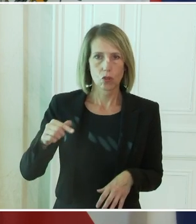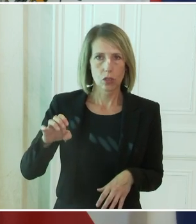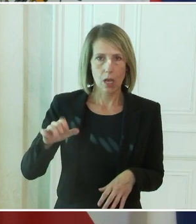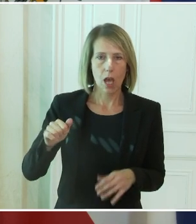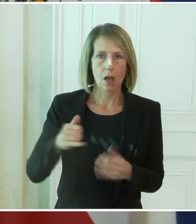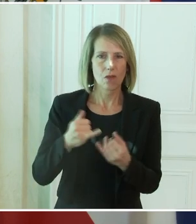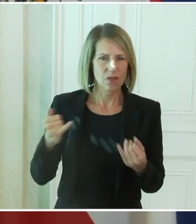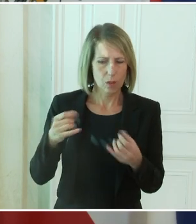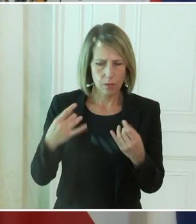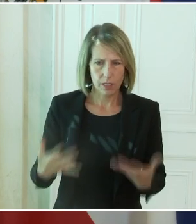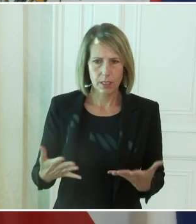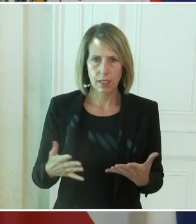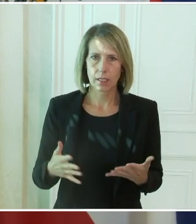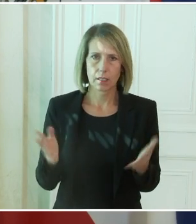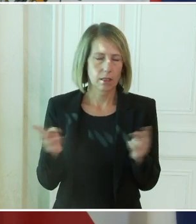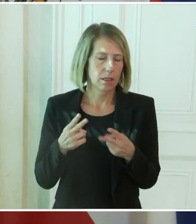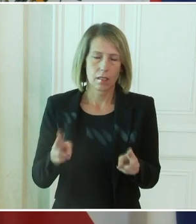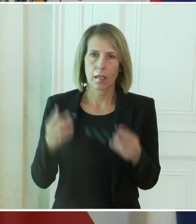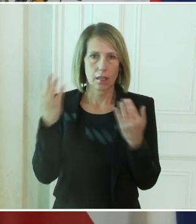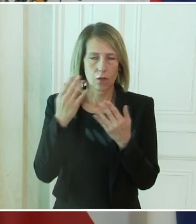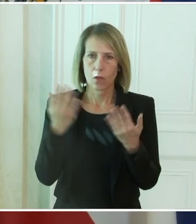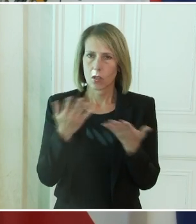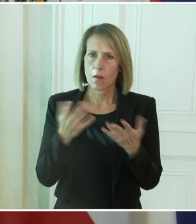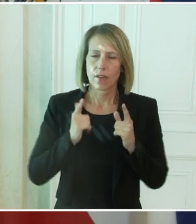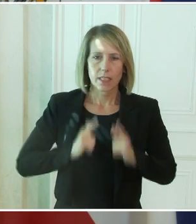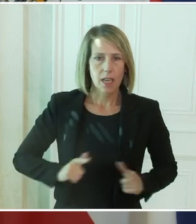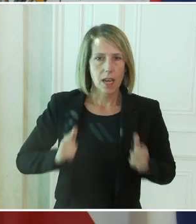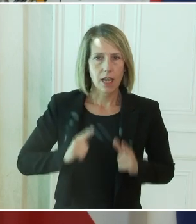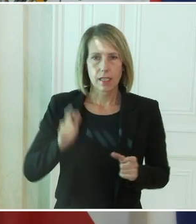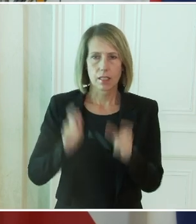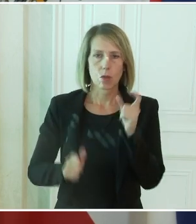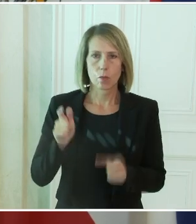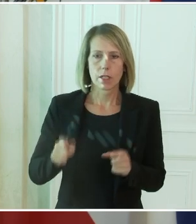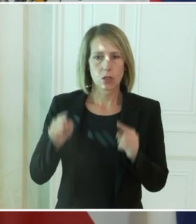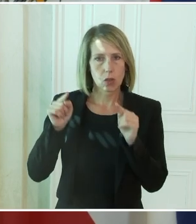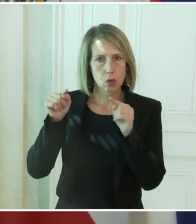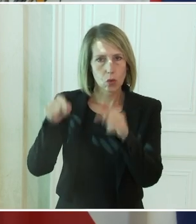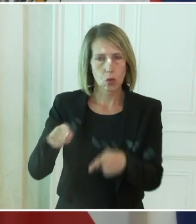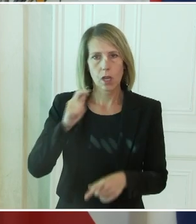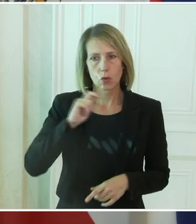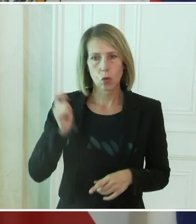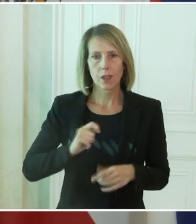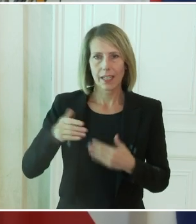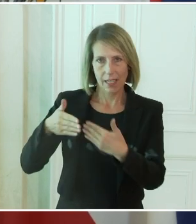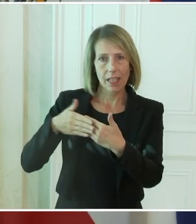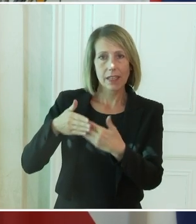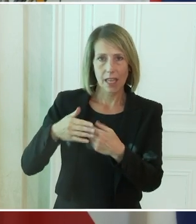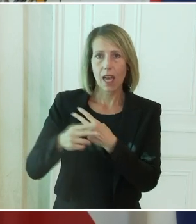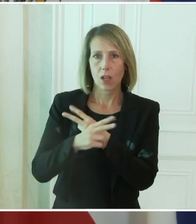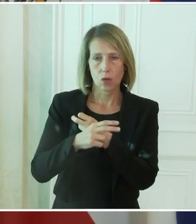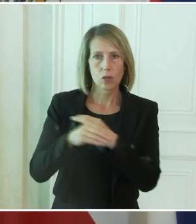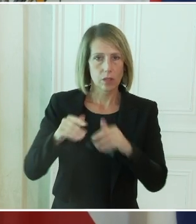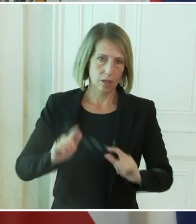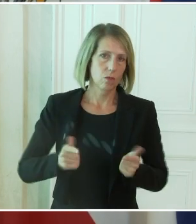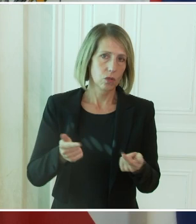keine Worte für dieses Leid, das die Bevölkerung dort in der Ukraine, unweit von Österreich, möchte ich sagen, erleben